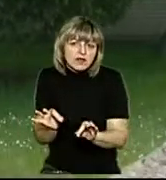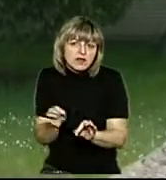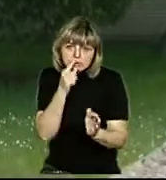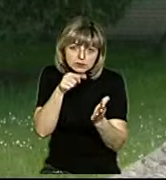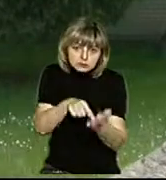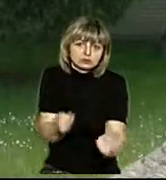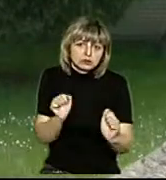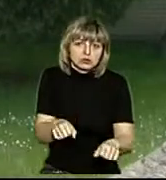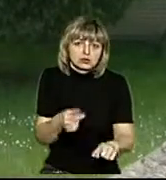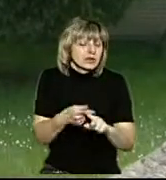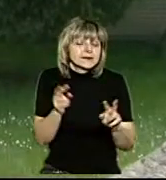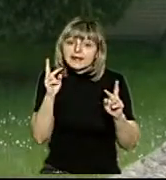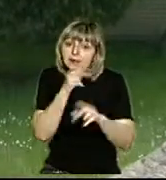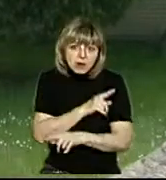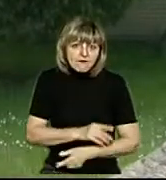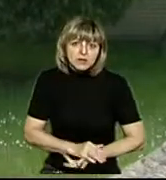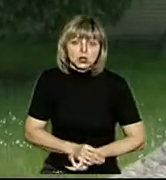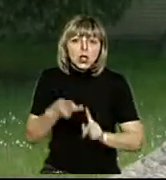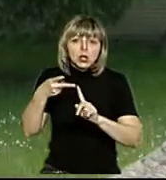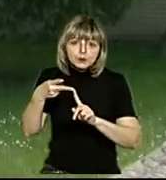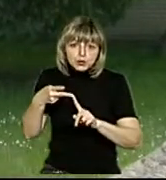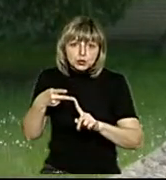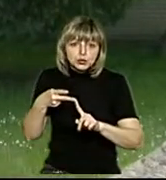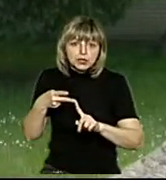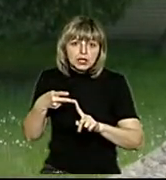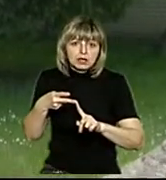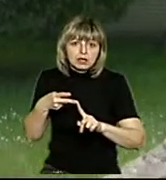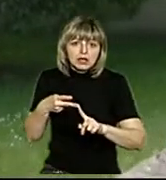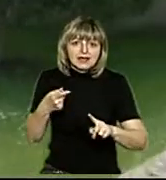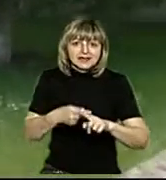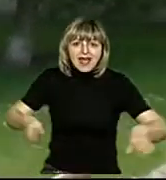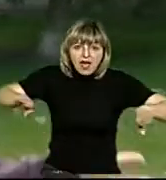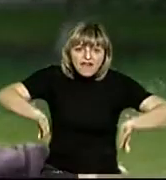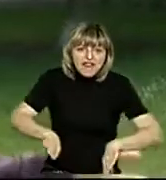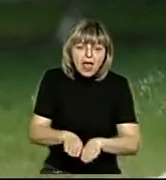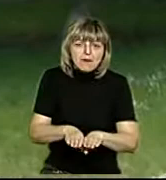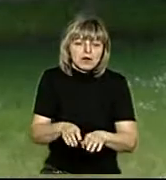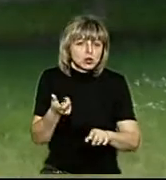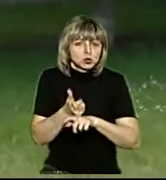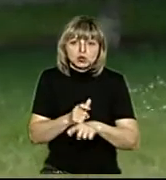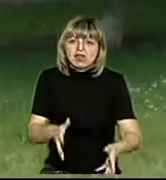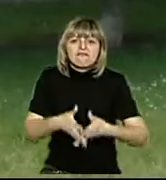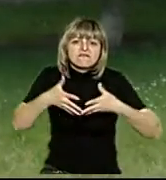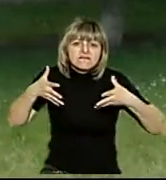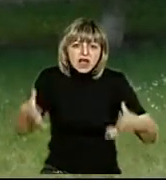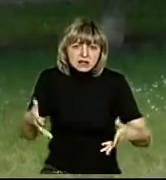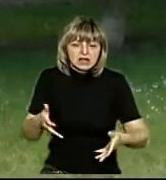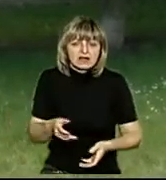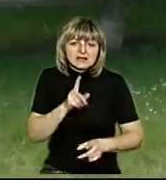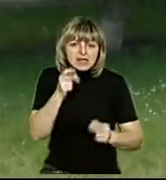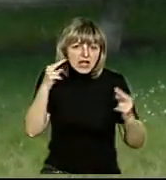Це вже, на мою думку, неправильно. По-друге, вона досить велика, та вигрібна яма. Так, за